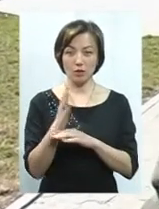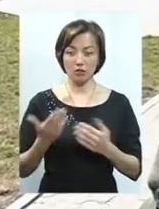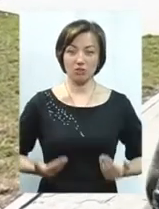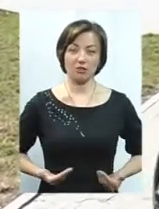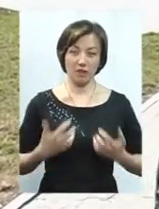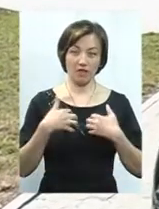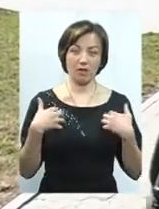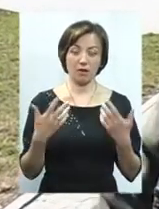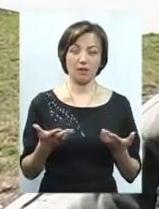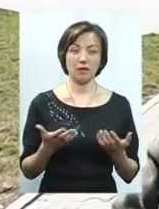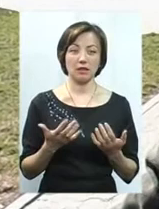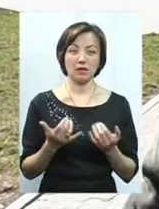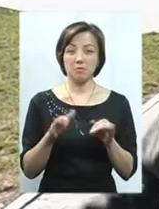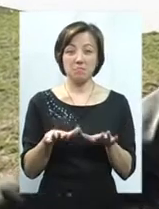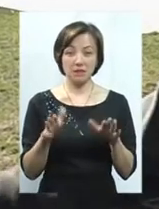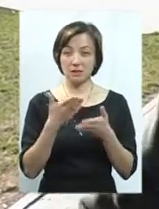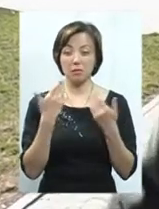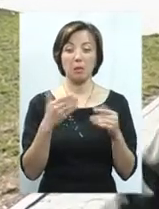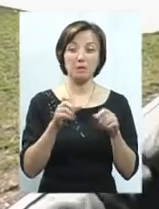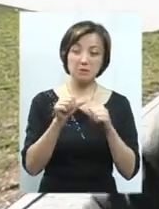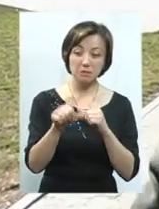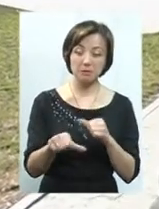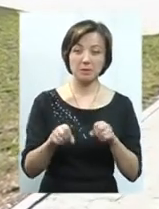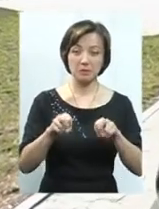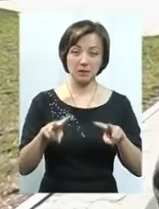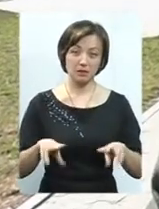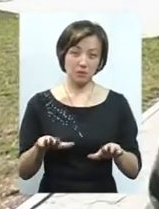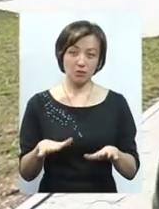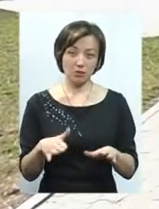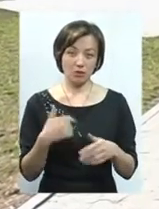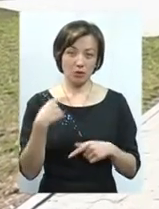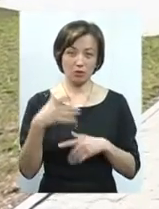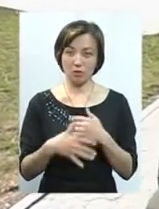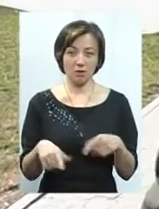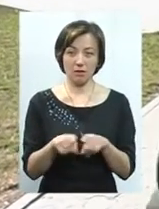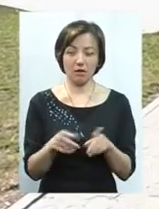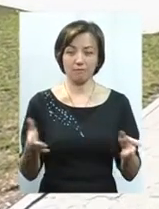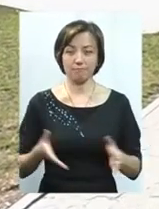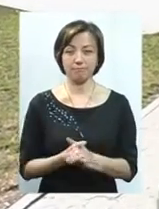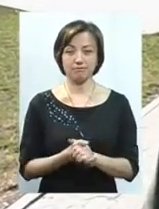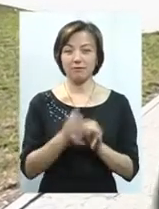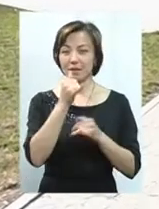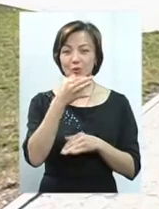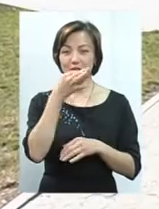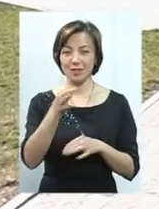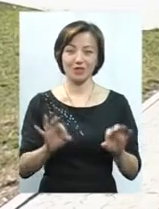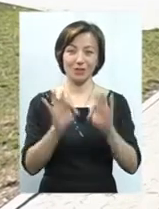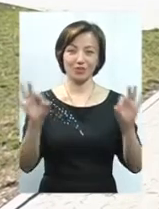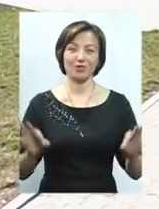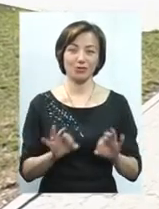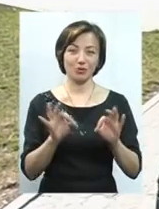тварина. Для місця нема для них, якби якісь місця для них, скверики робили такі, то я ж розумію. А так не можу сказати нічого.